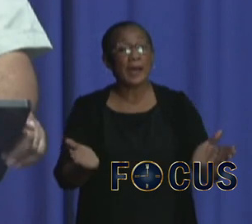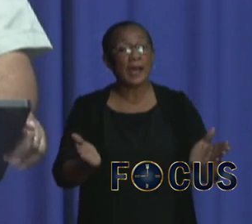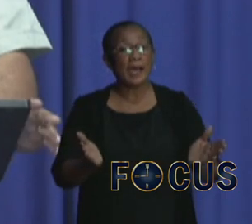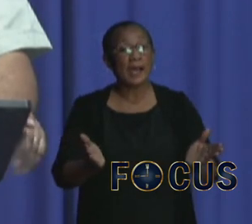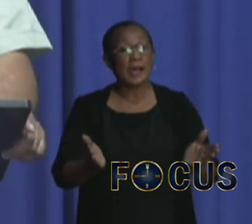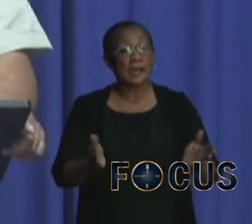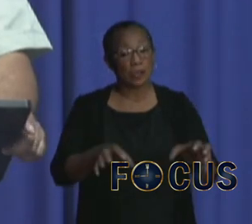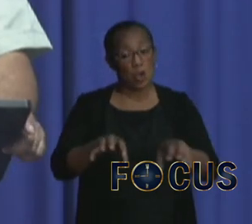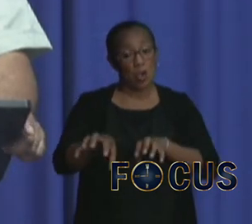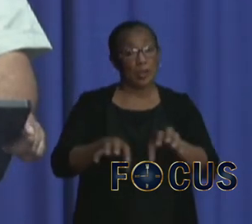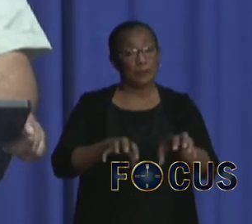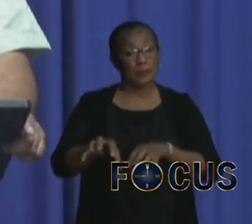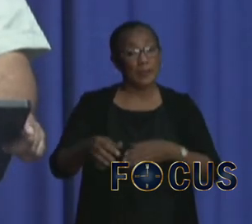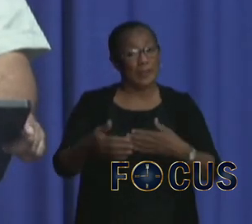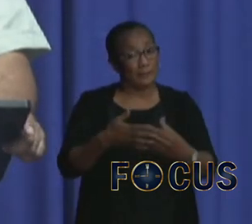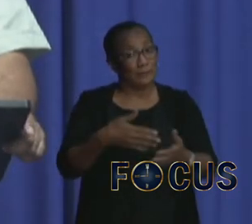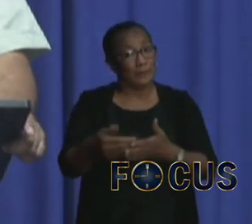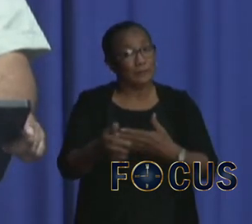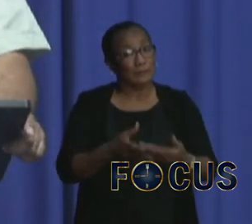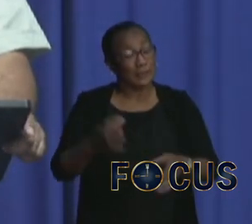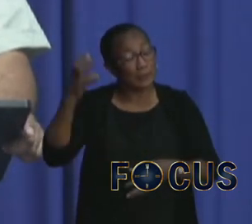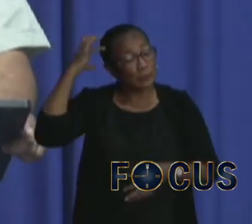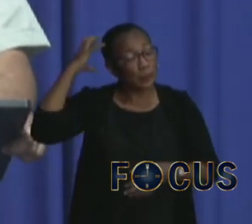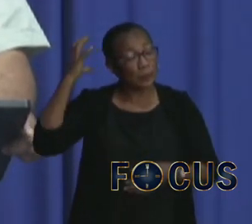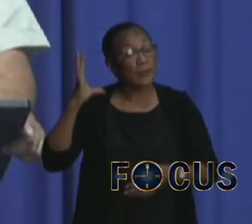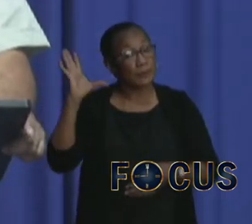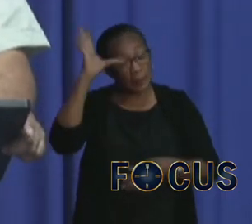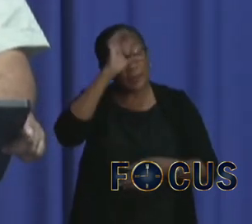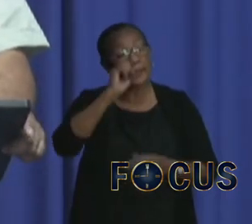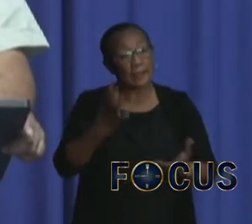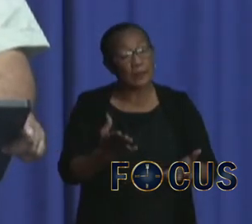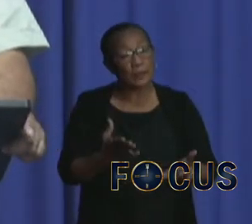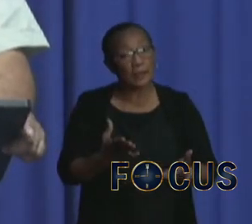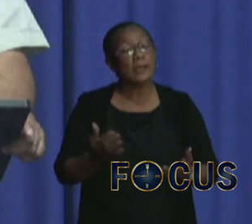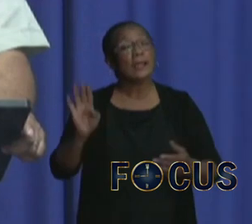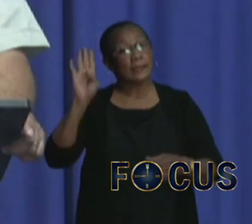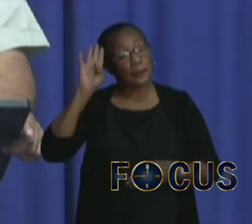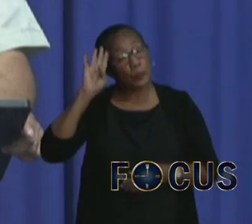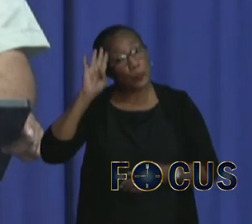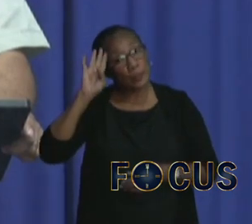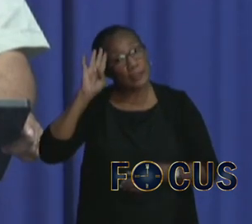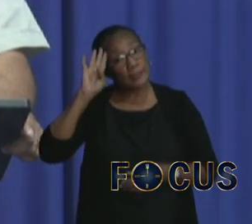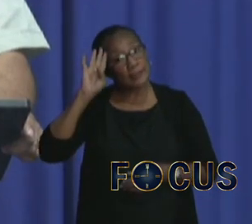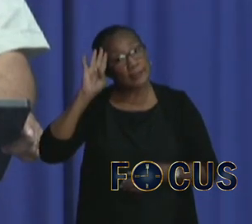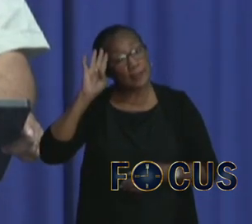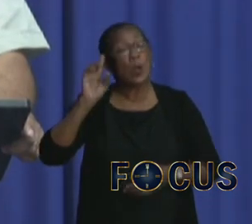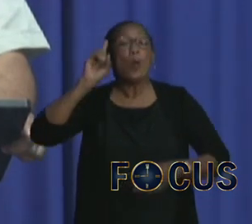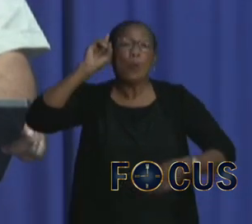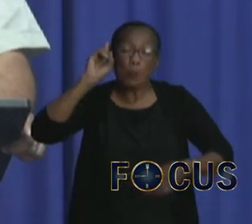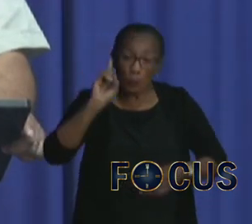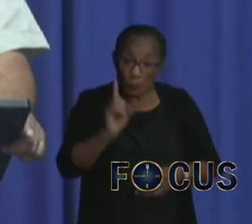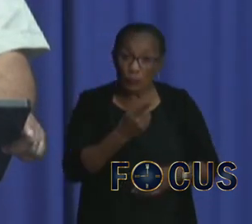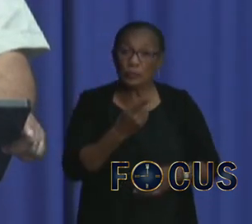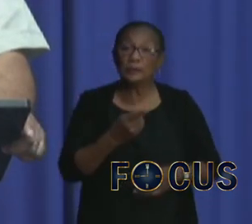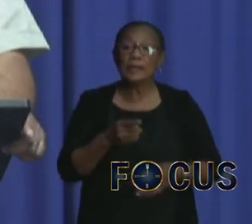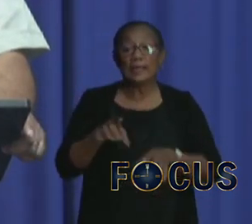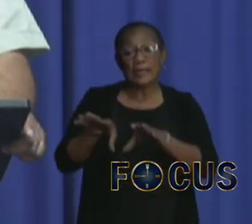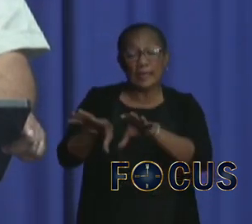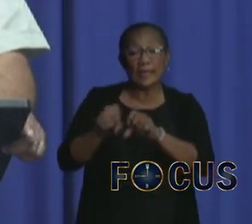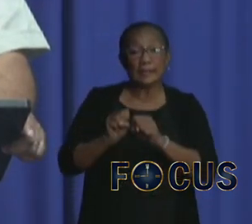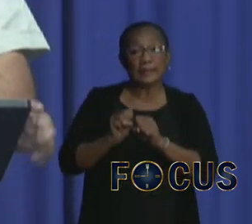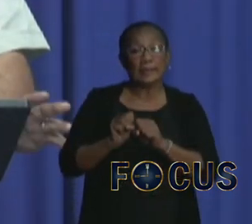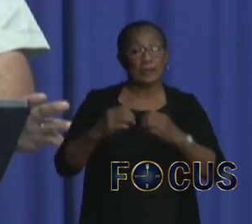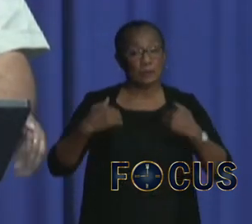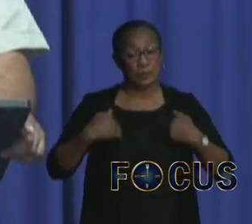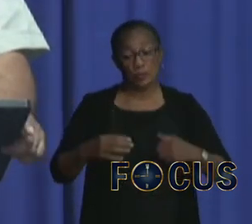orde schending, dan begrijpt u wel dat de politie ertoe over zal moeten gaan om